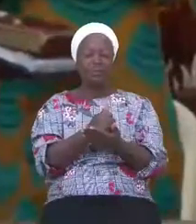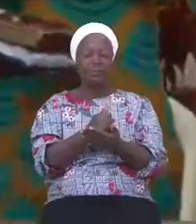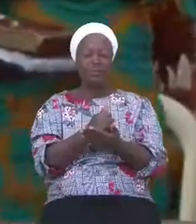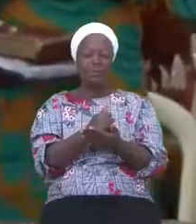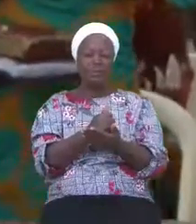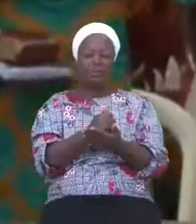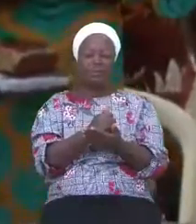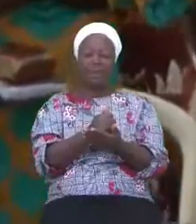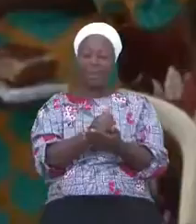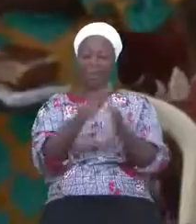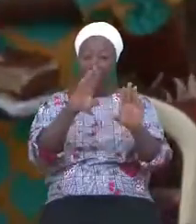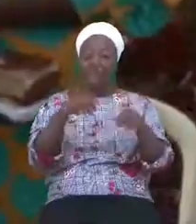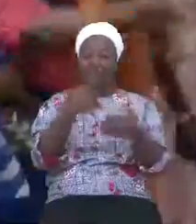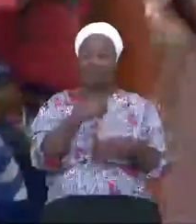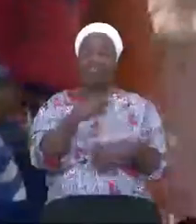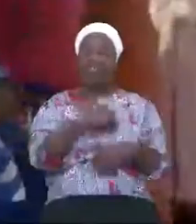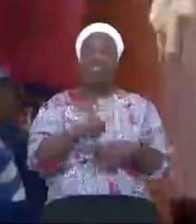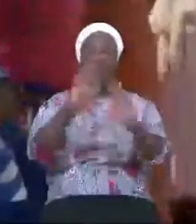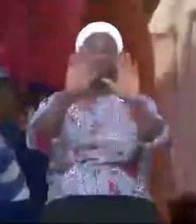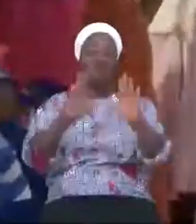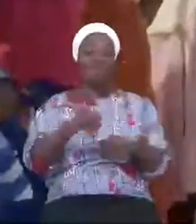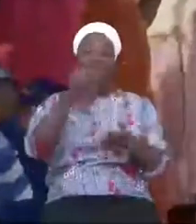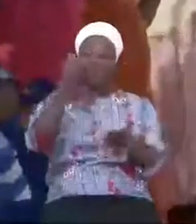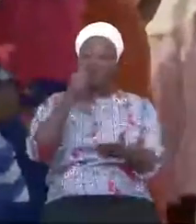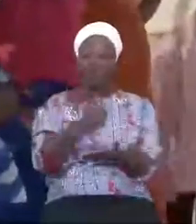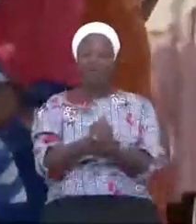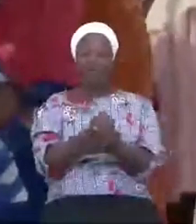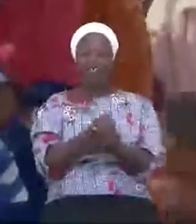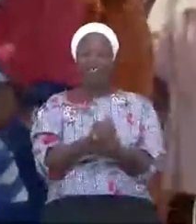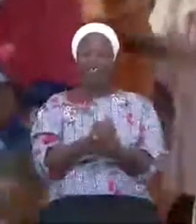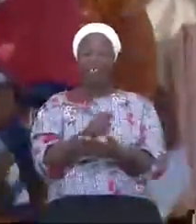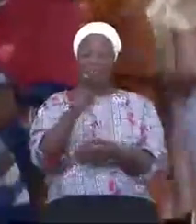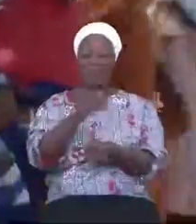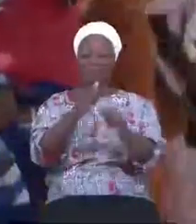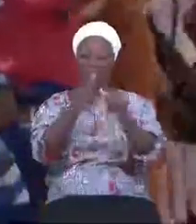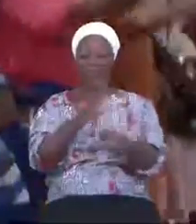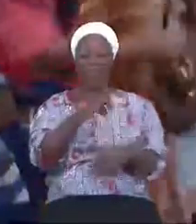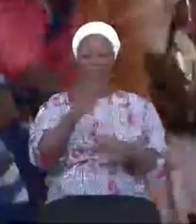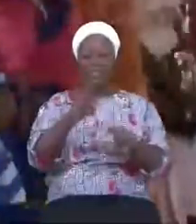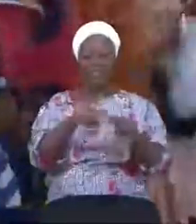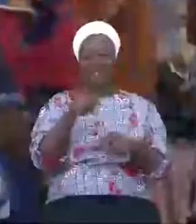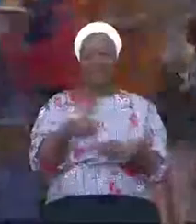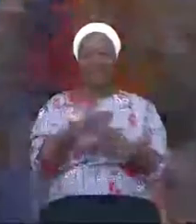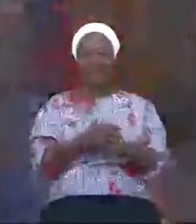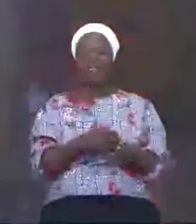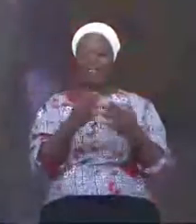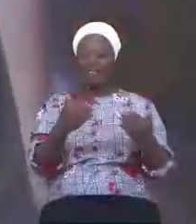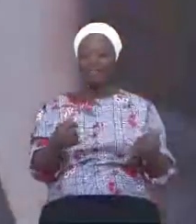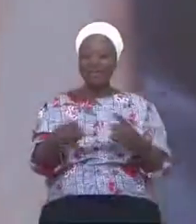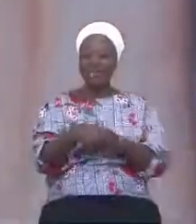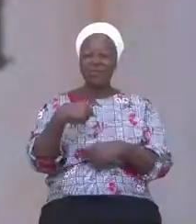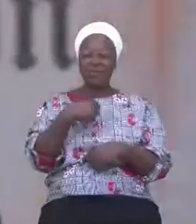Donnez-moi un amen vivant. Vous êtes bénis, pouvez-vous asseoir. Aujourd'hui,